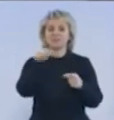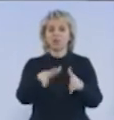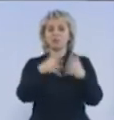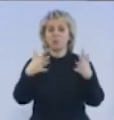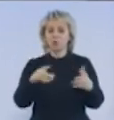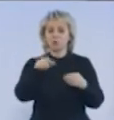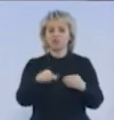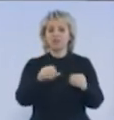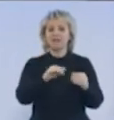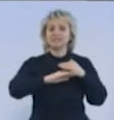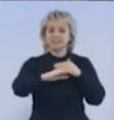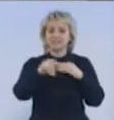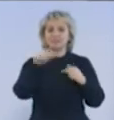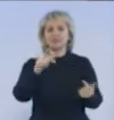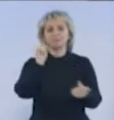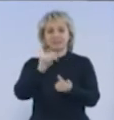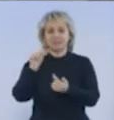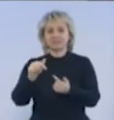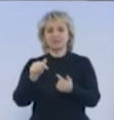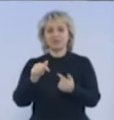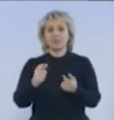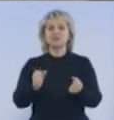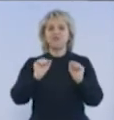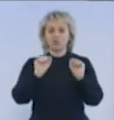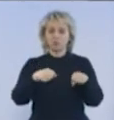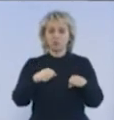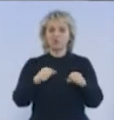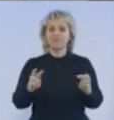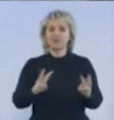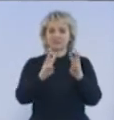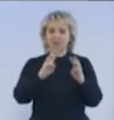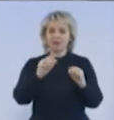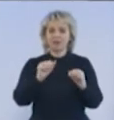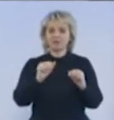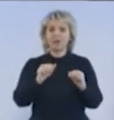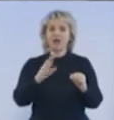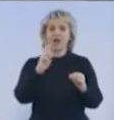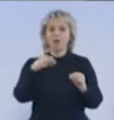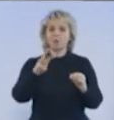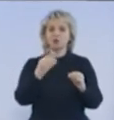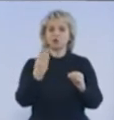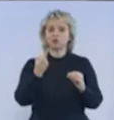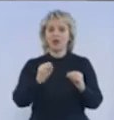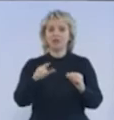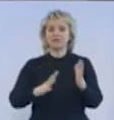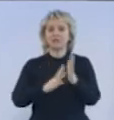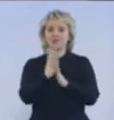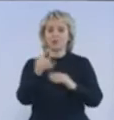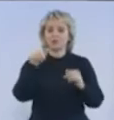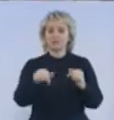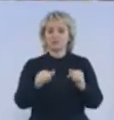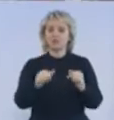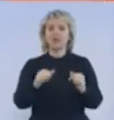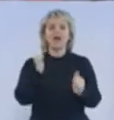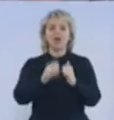больше степи, там, соответственно, с возможными возгораниями камыша и травяной растительности.